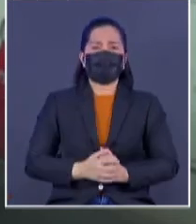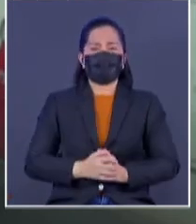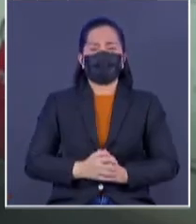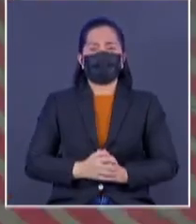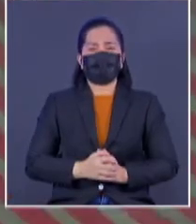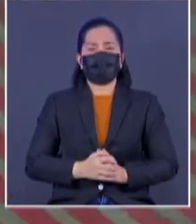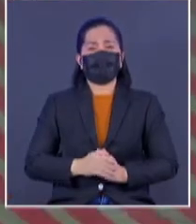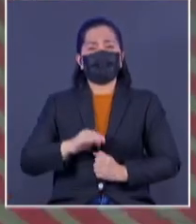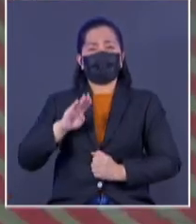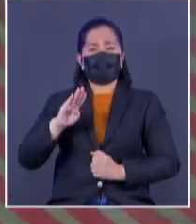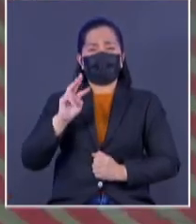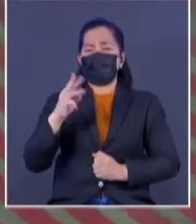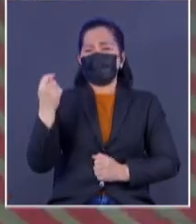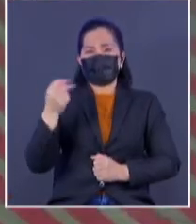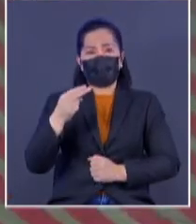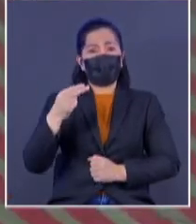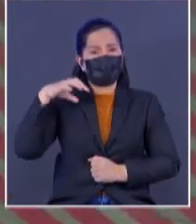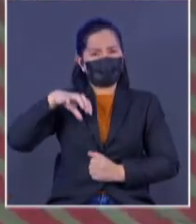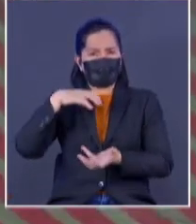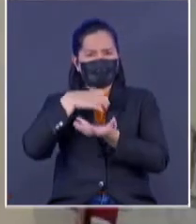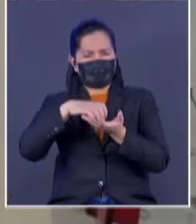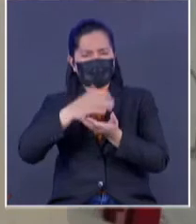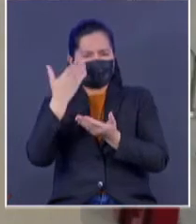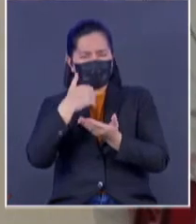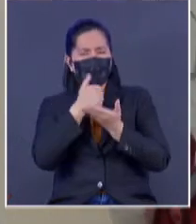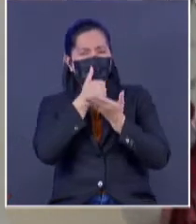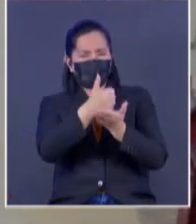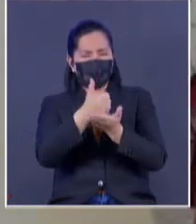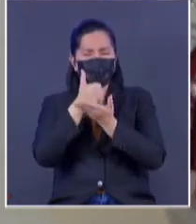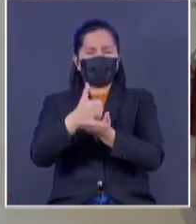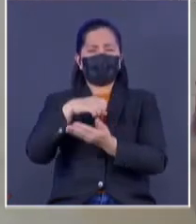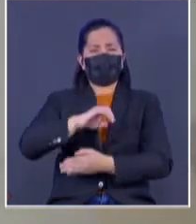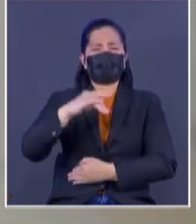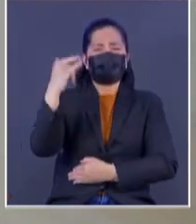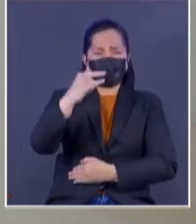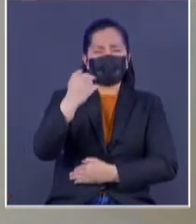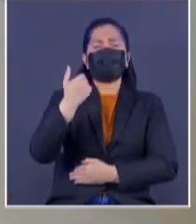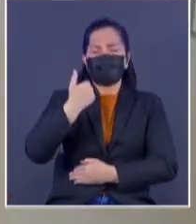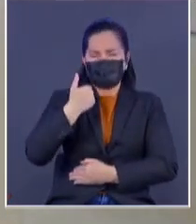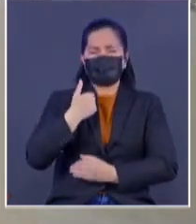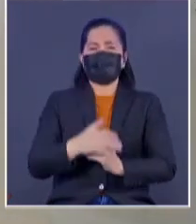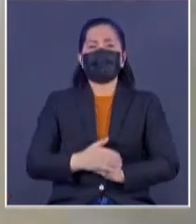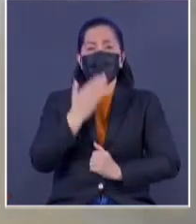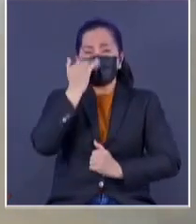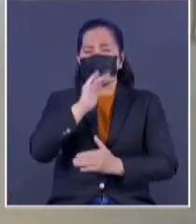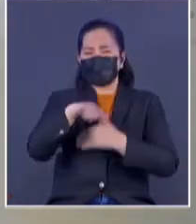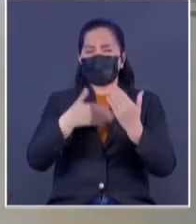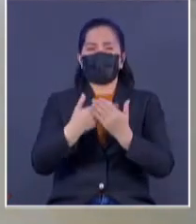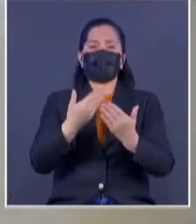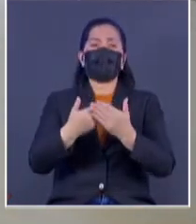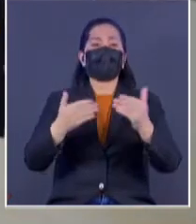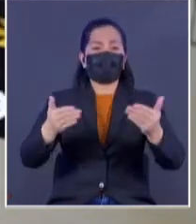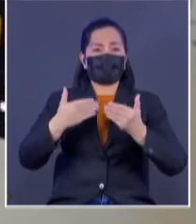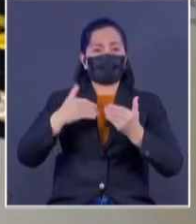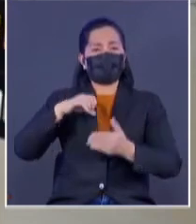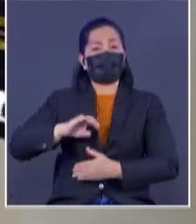ครับว่าที่ผ่านมาพยายามให้ความช่วยเหลือสายการบินอย่างเต็มที่ตามสภาพคล่องที่มีจำกัดนะครับเพราะว่ารายได้ทั้งหมดของวิทยุการบินก็มาจ